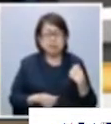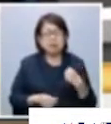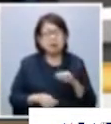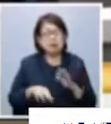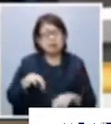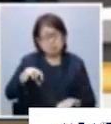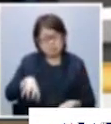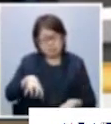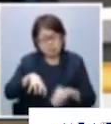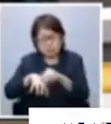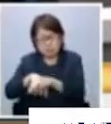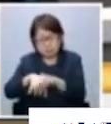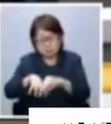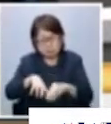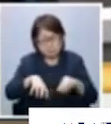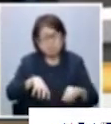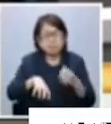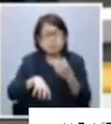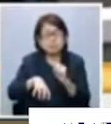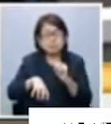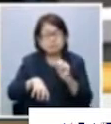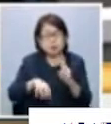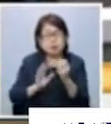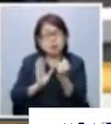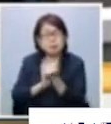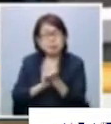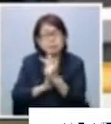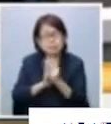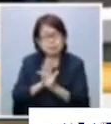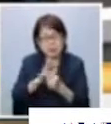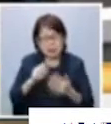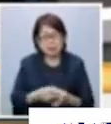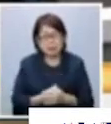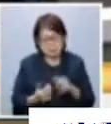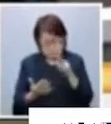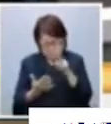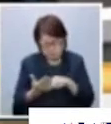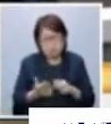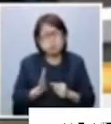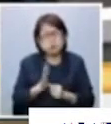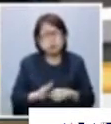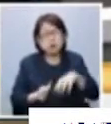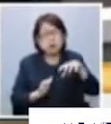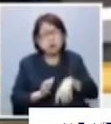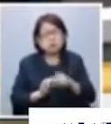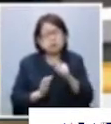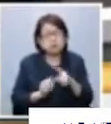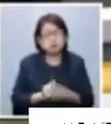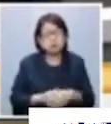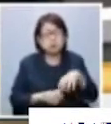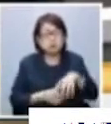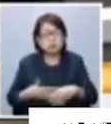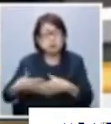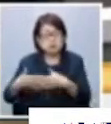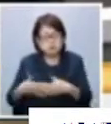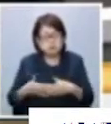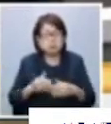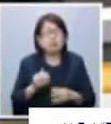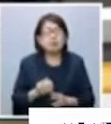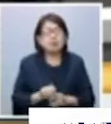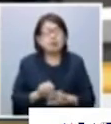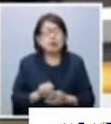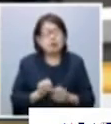12หน่วยงานครับ12หน่วยงานที่ผมตามไปดูเนี่ยเช่นกรมกงสุลนะครับกรมอเมริกาและแปซิฟิกใ